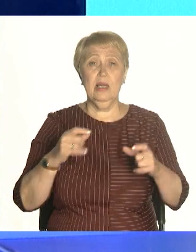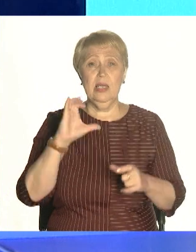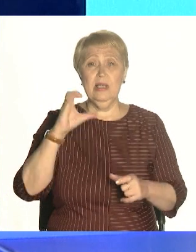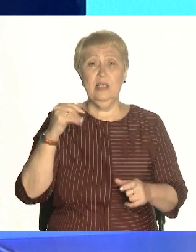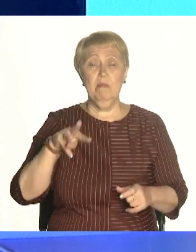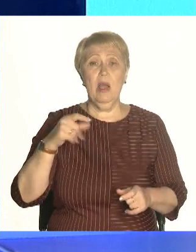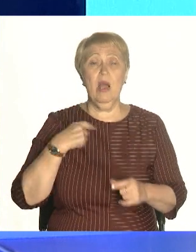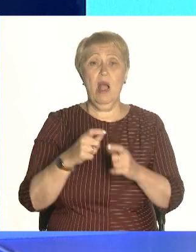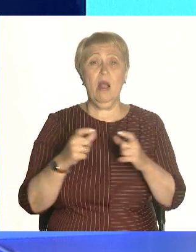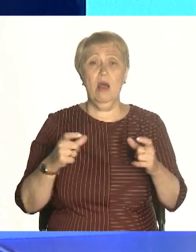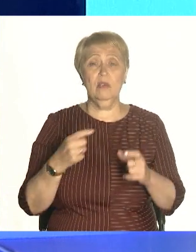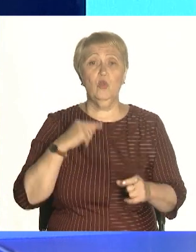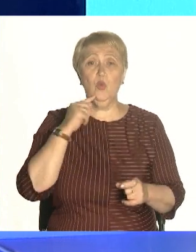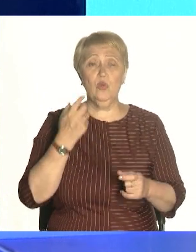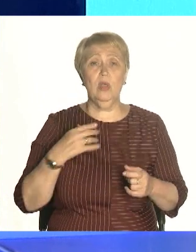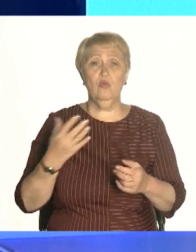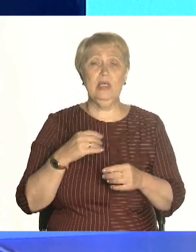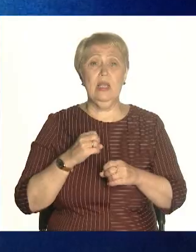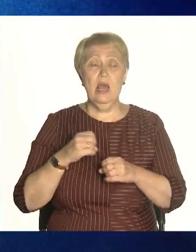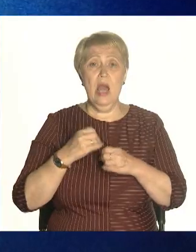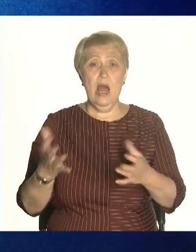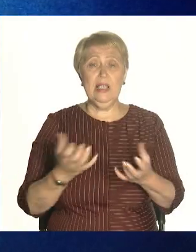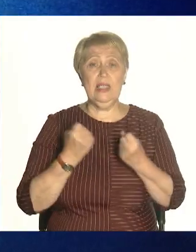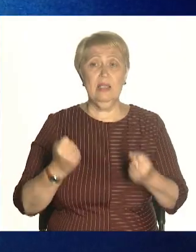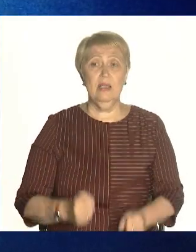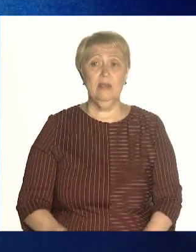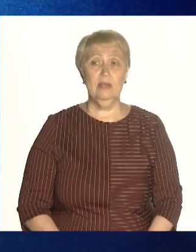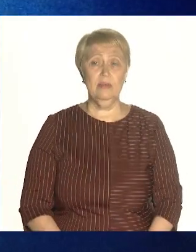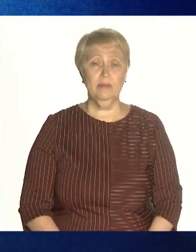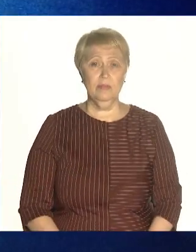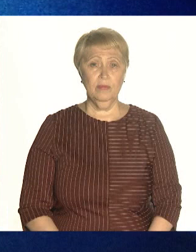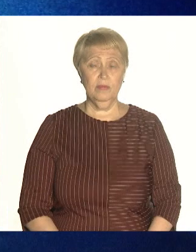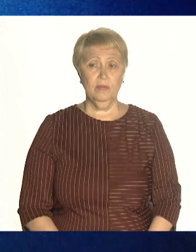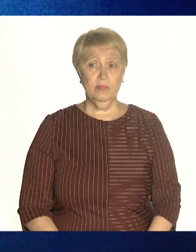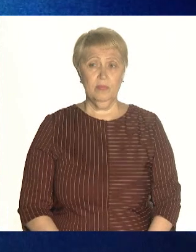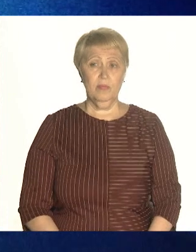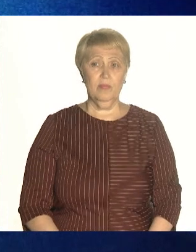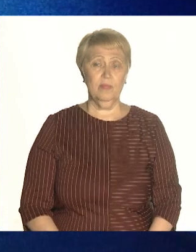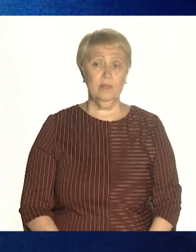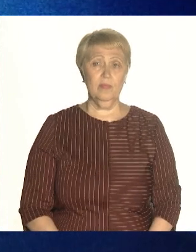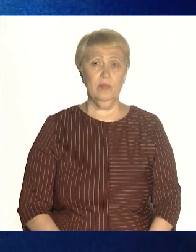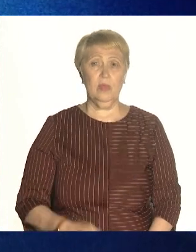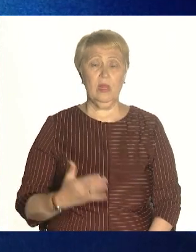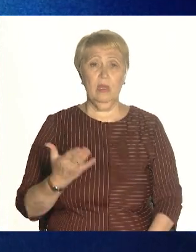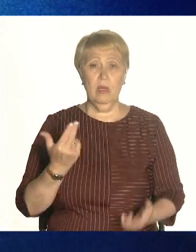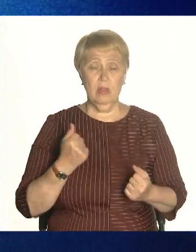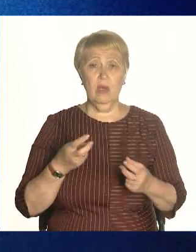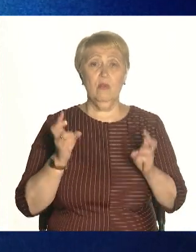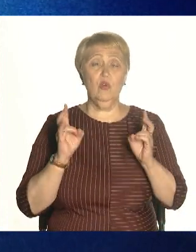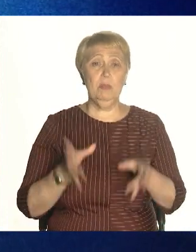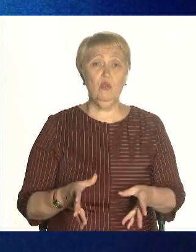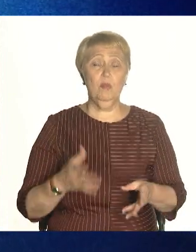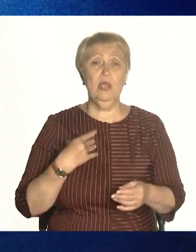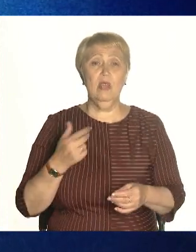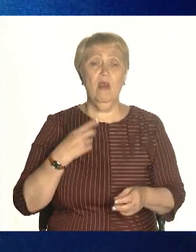преступления раскрываются. Часто ли вообще люди обращаются в правоохранительные органы или, как правило, так на самотек пускаются? Преступления такие у нас в